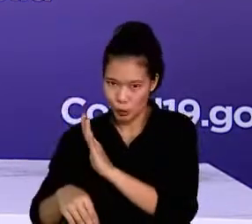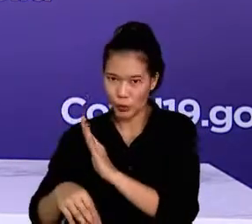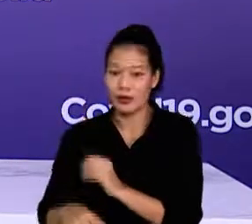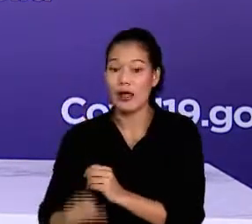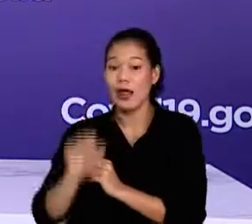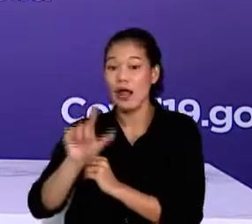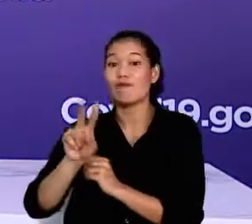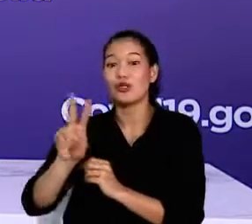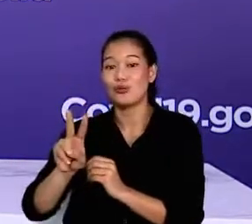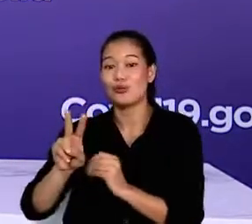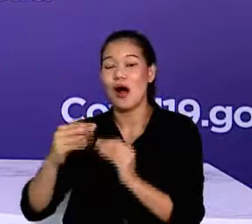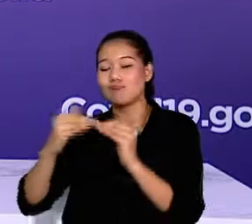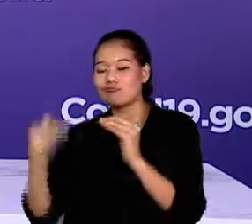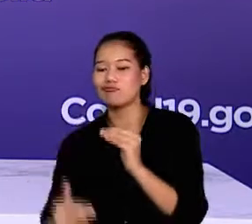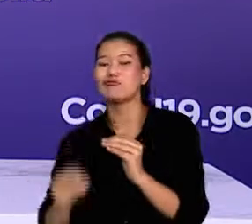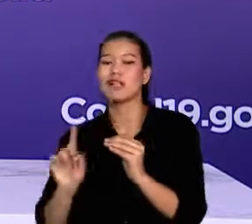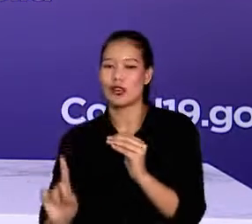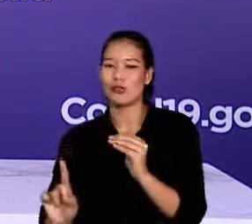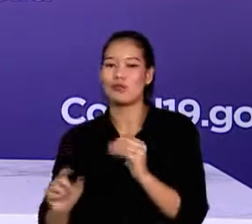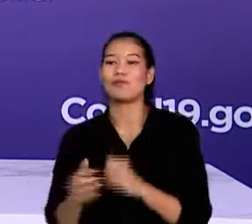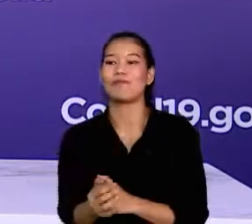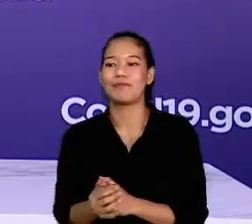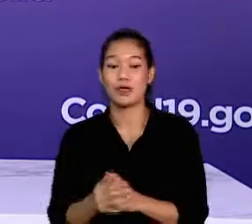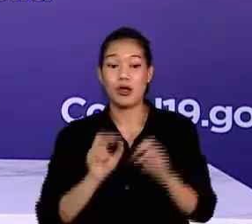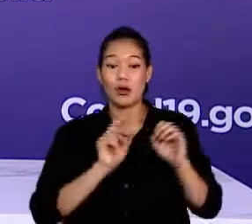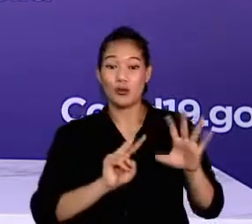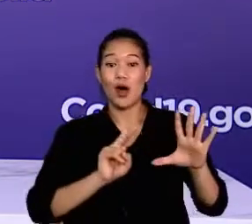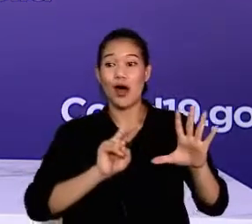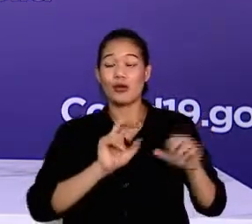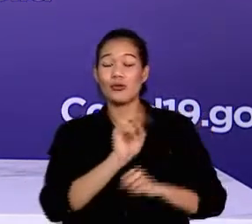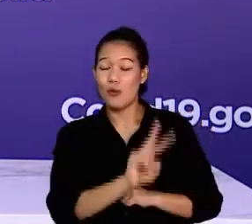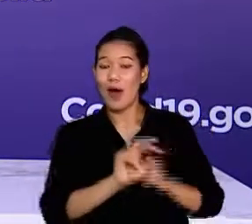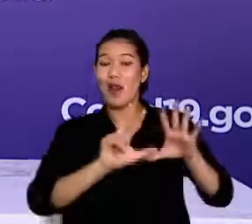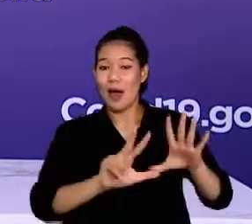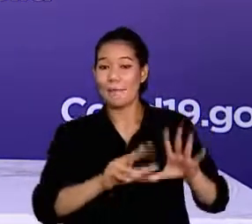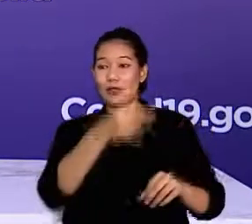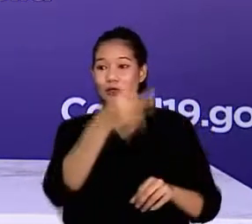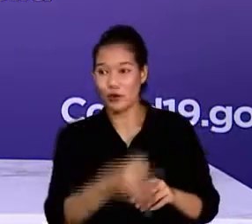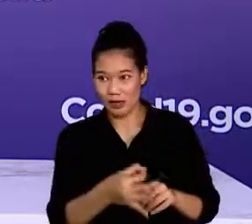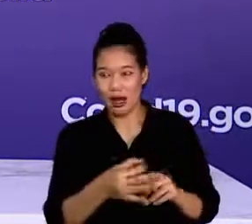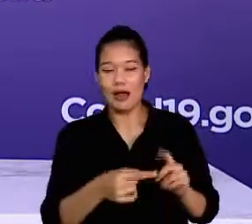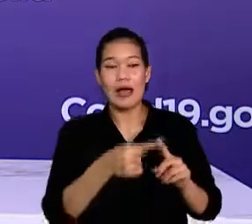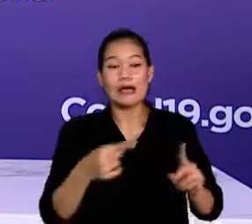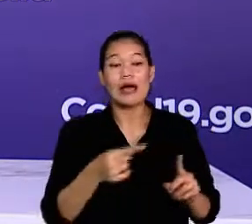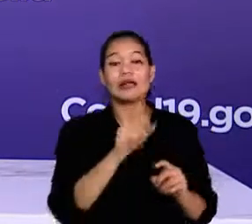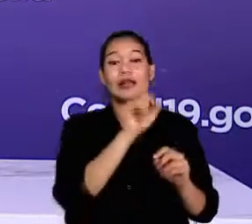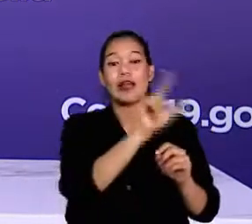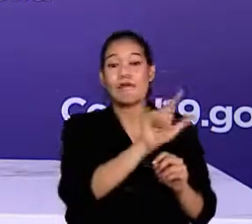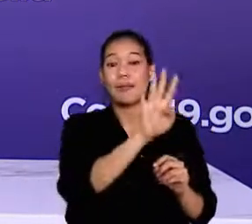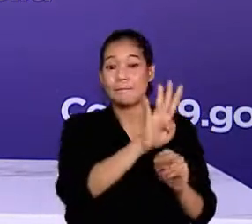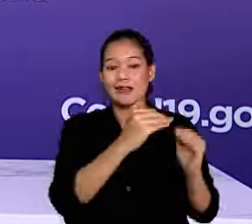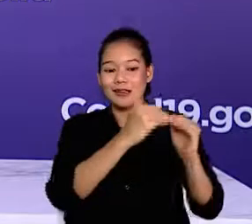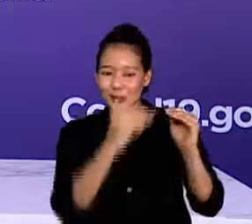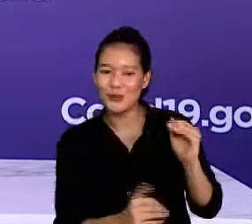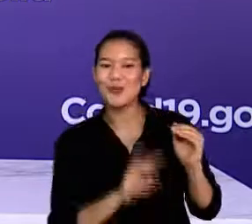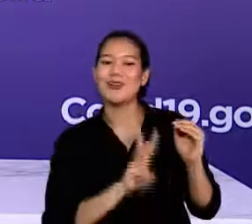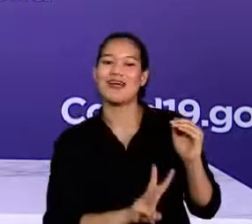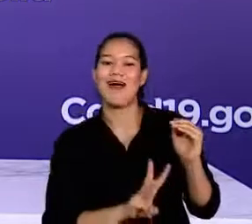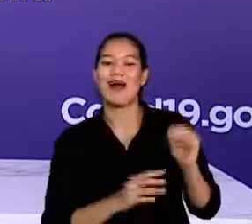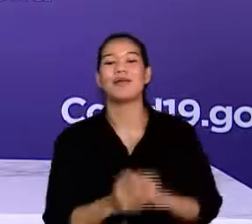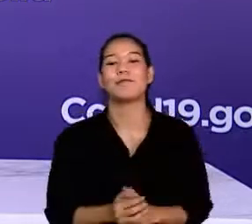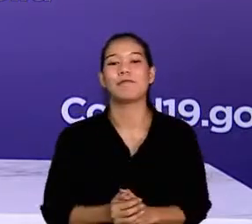2 ke-1 dan 28 kabupaten kota yang turun dari level 4 ketiga